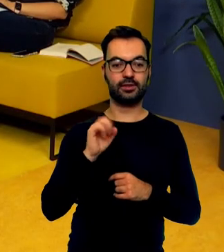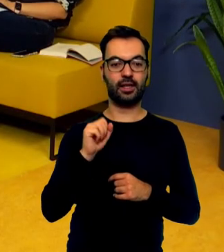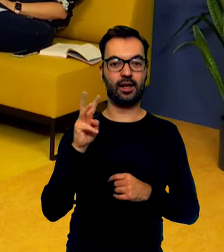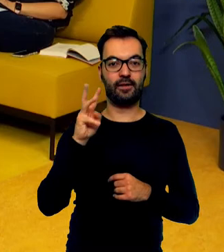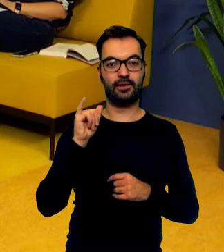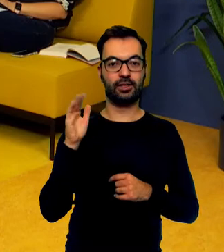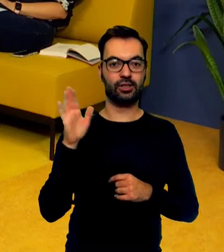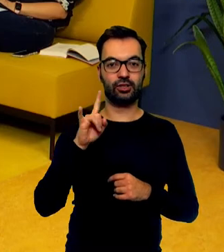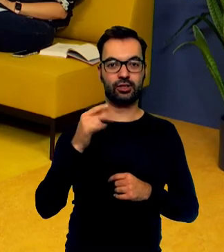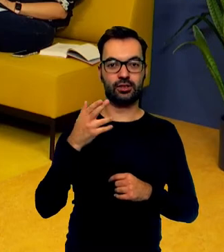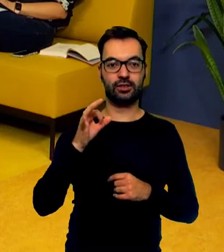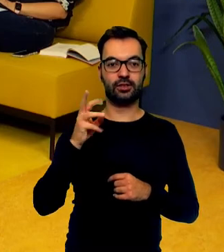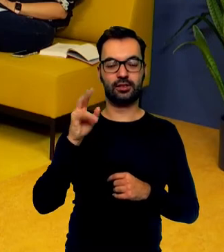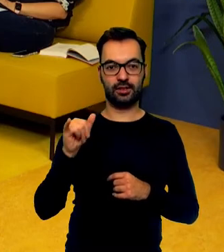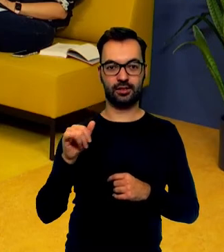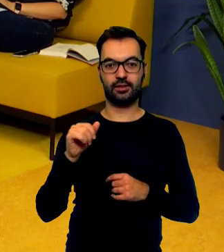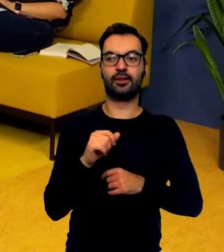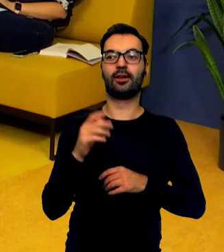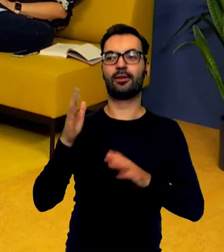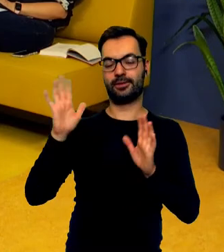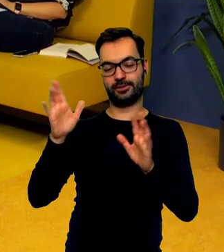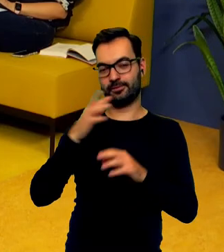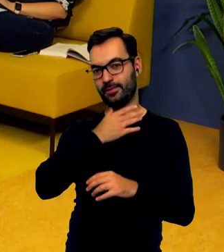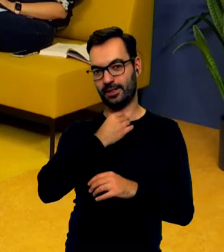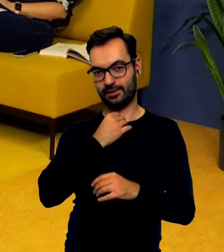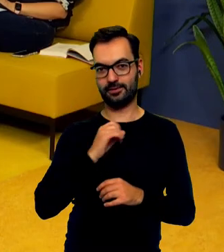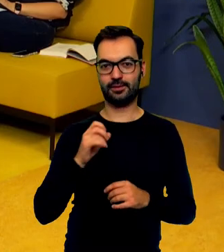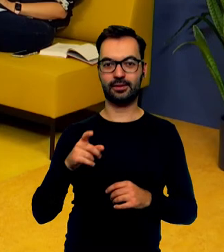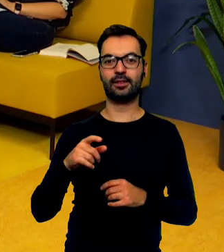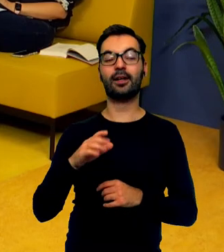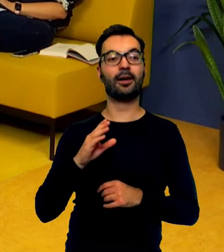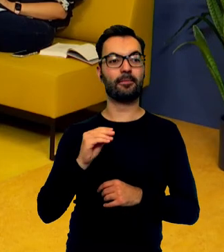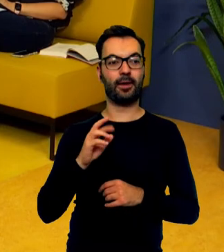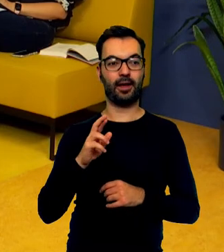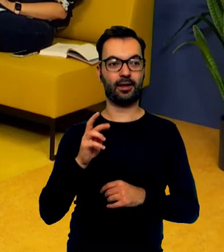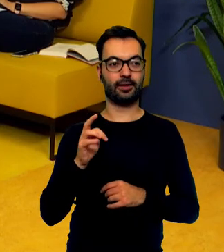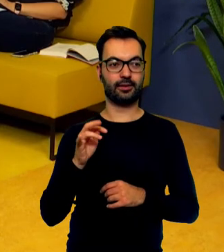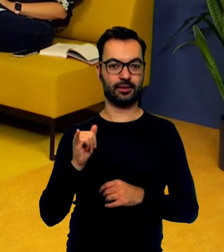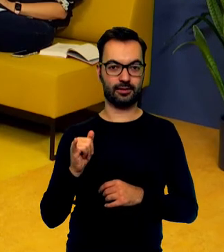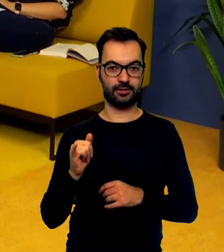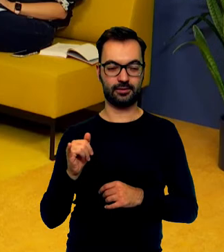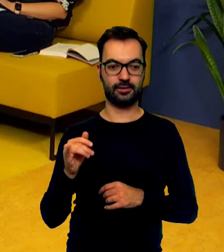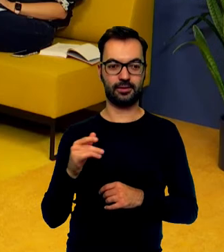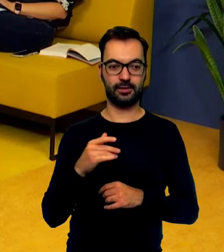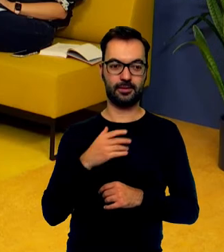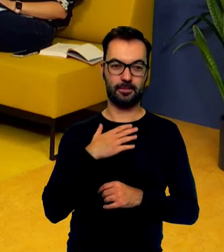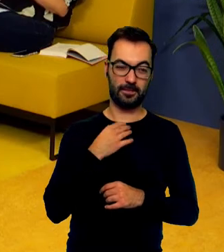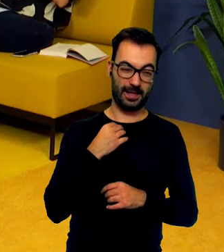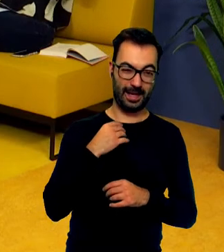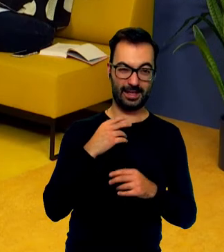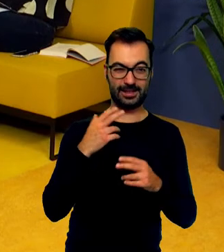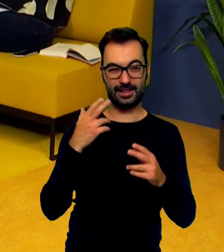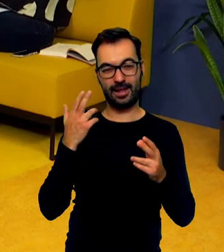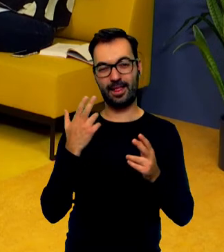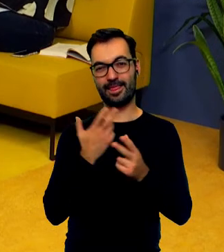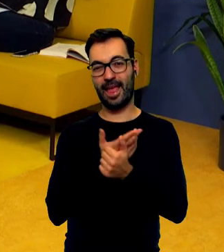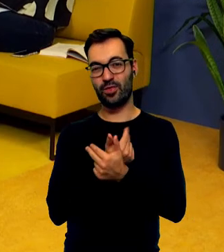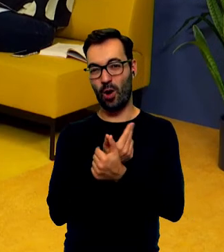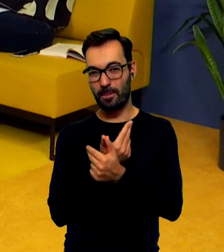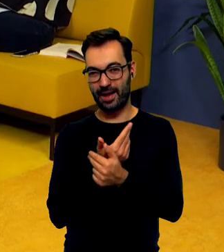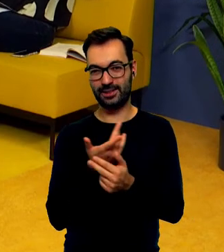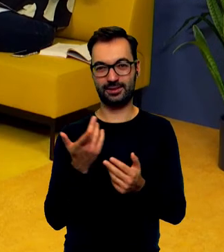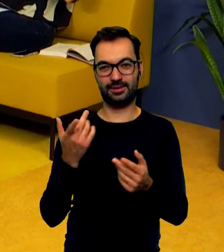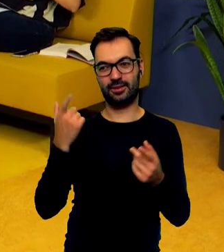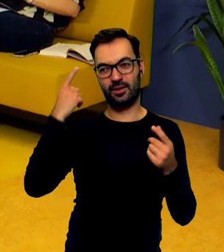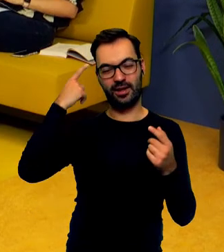Stawiszyński jest człowiekiem swojego psa. Pies się nazywa Bertie, jest takim pieson nietoperzem trochę, bo te uszy są